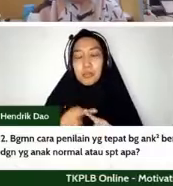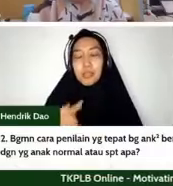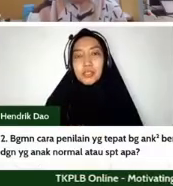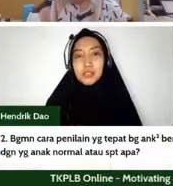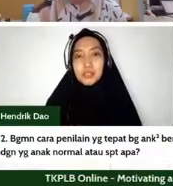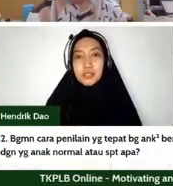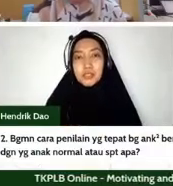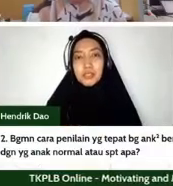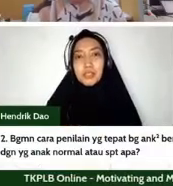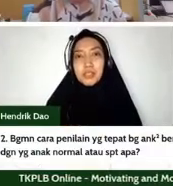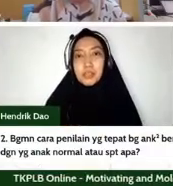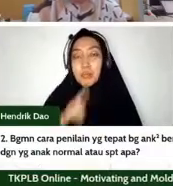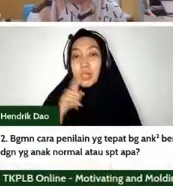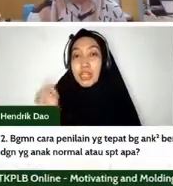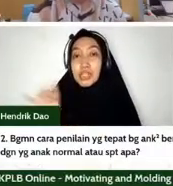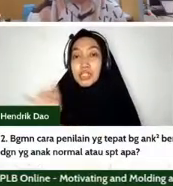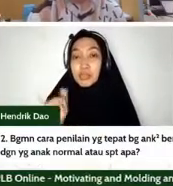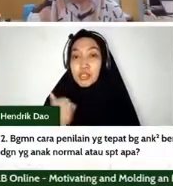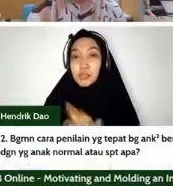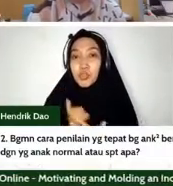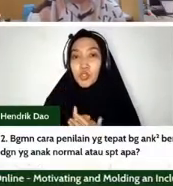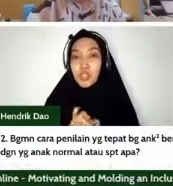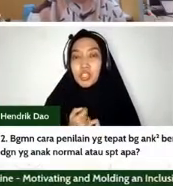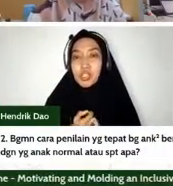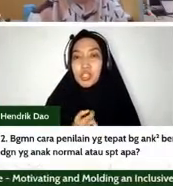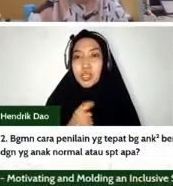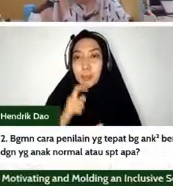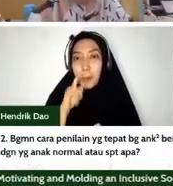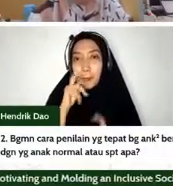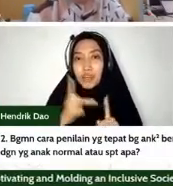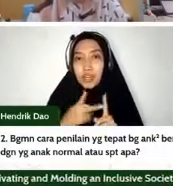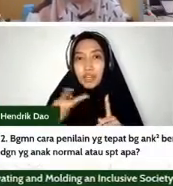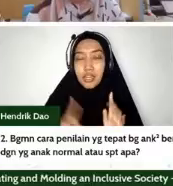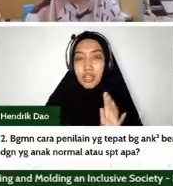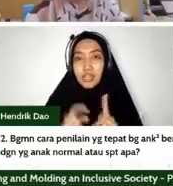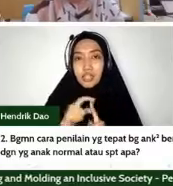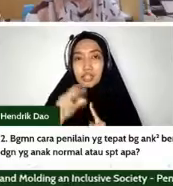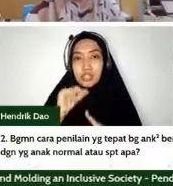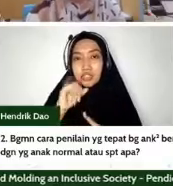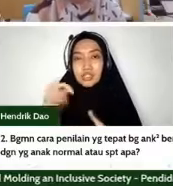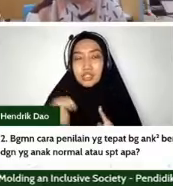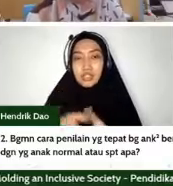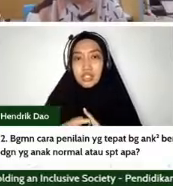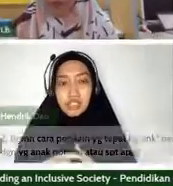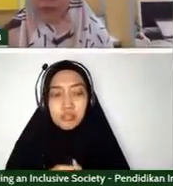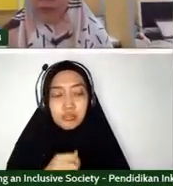Sebenarnya pertanyaan yang sama nih dari Pak Hendrik ya, Pak Hendrik juga sama penilaiannya, apakah sama,